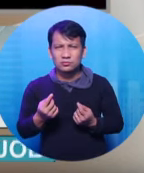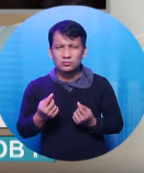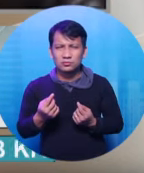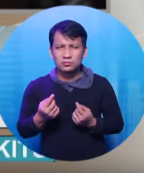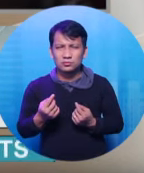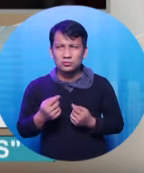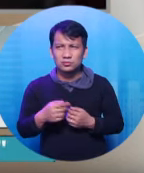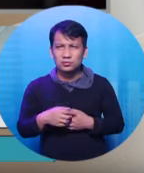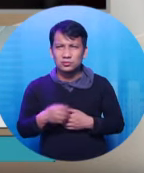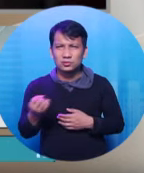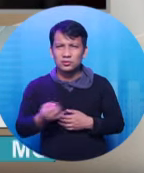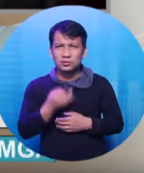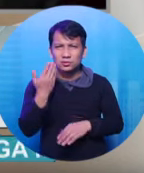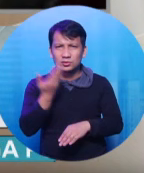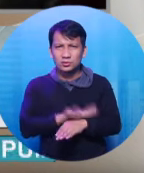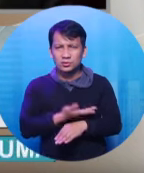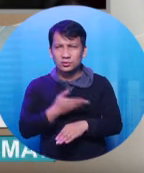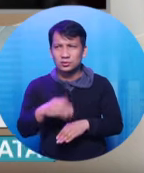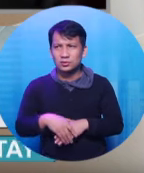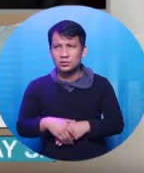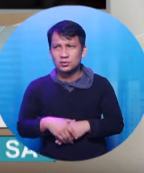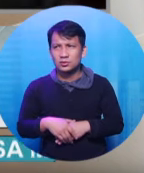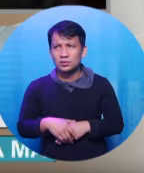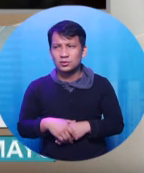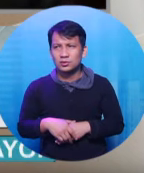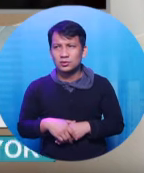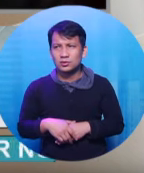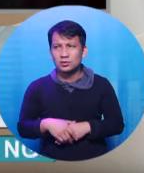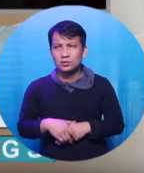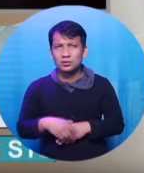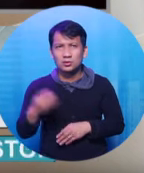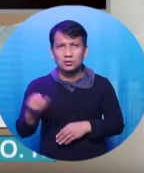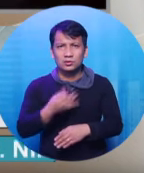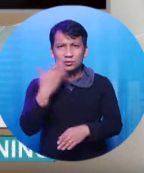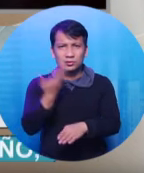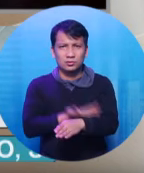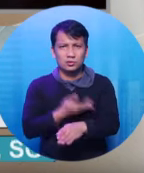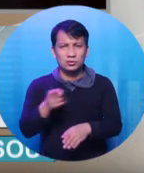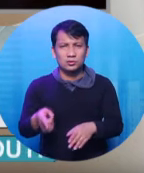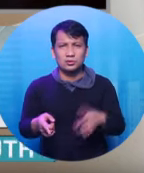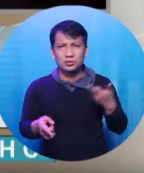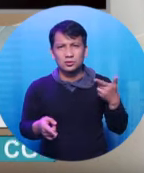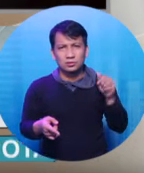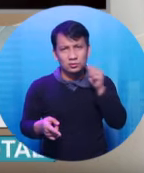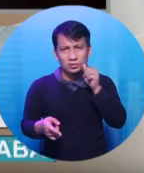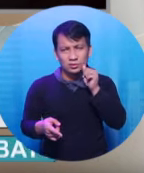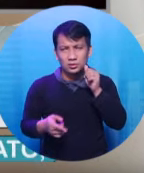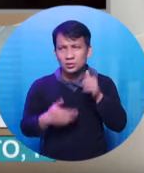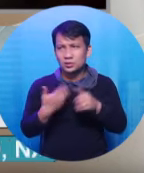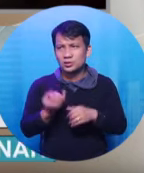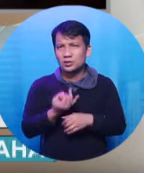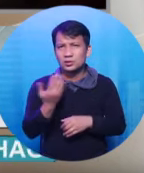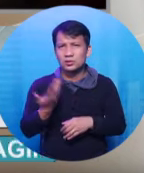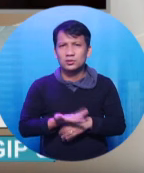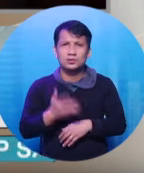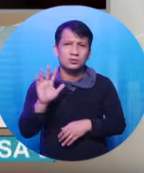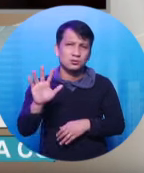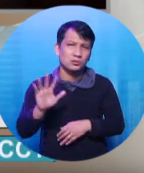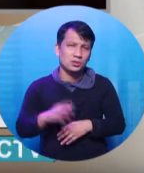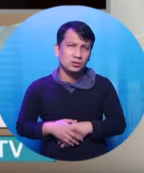eh. Okay. Ilan po yung anak niya? Ilan po? Ilan po ang anak niyo ni Angelica? Lima